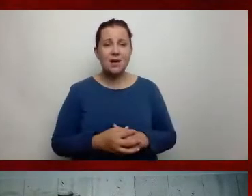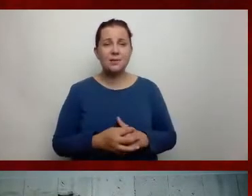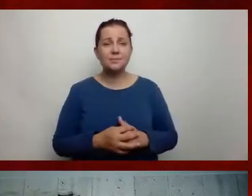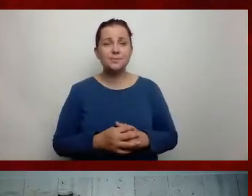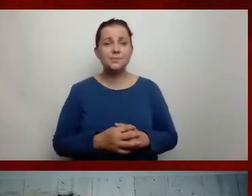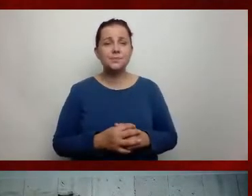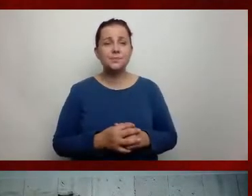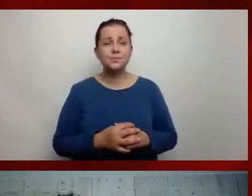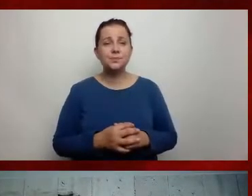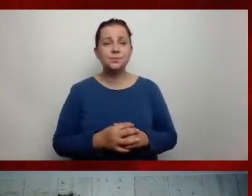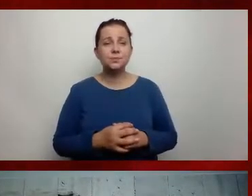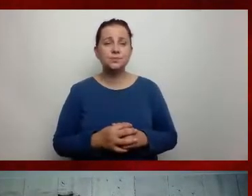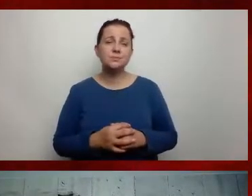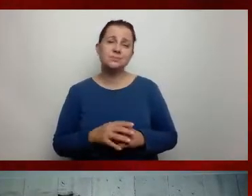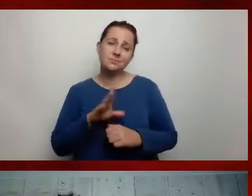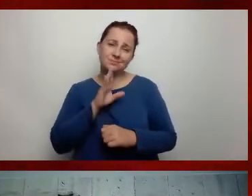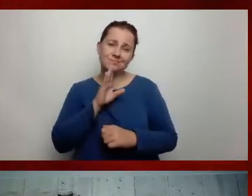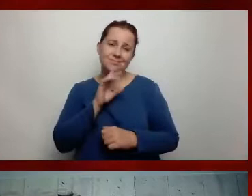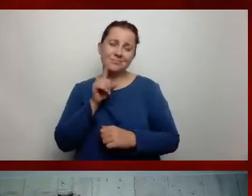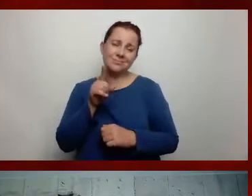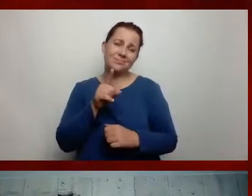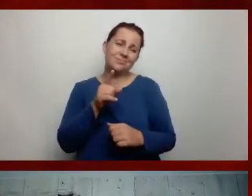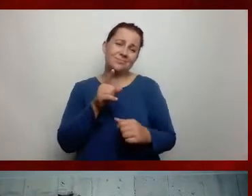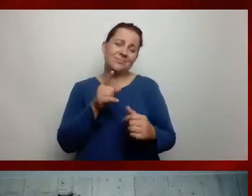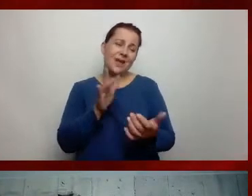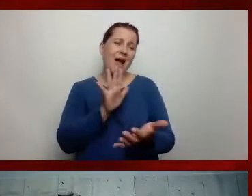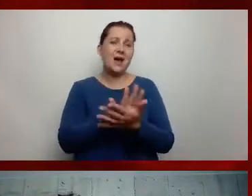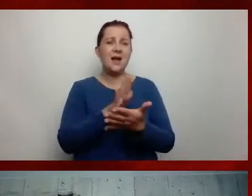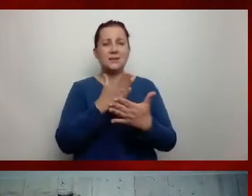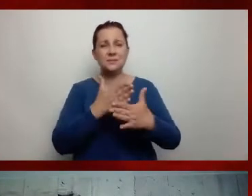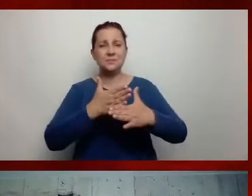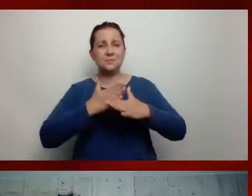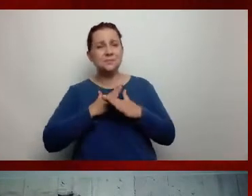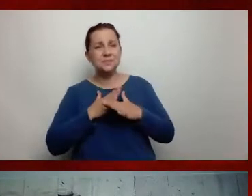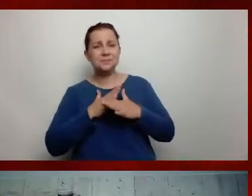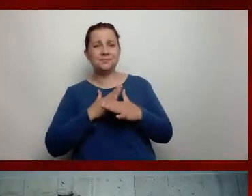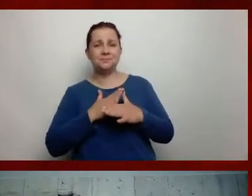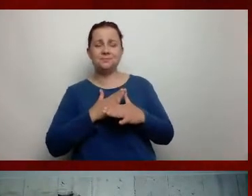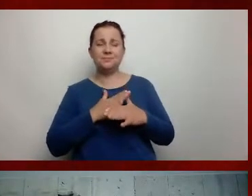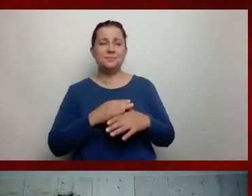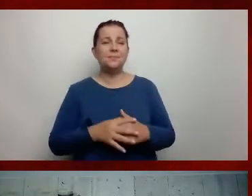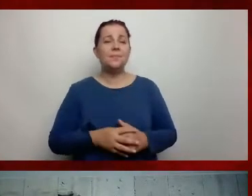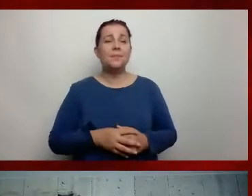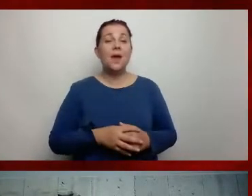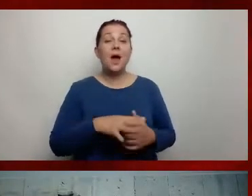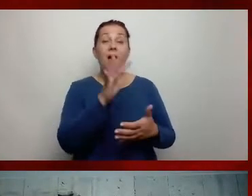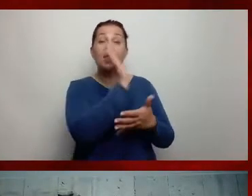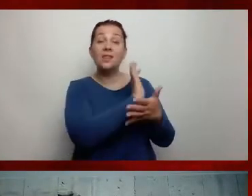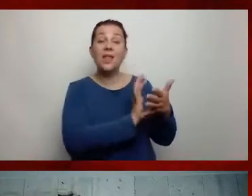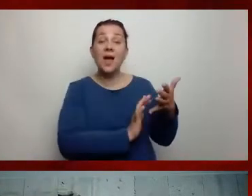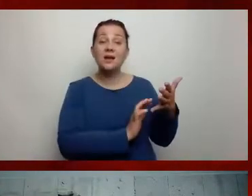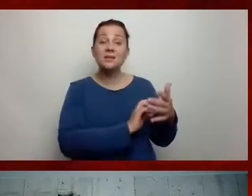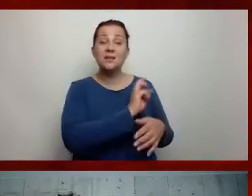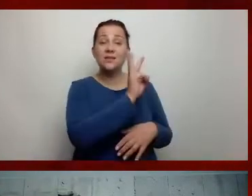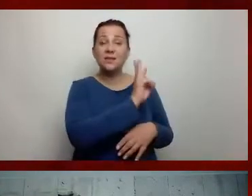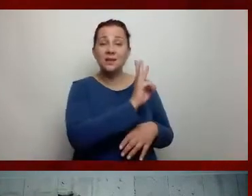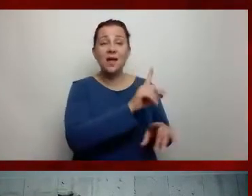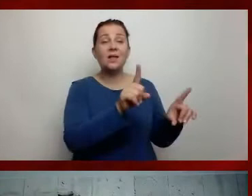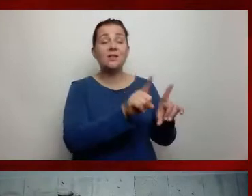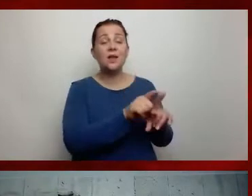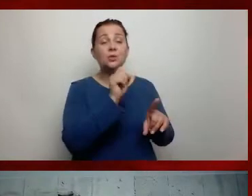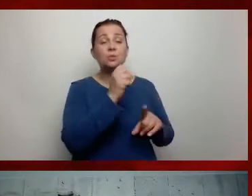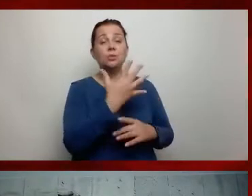raczej ma charakter kameralny. Teksty Witkacego są również